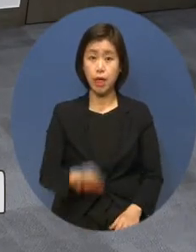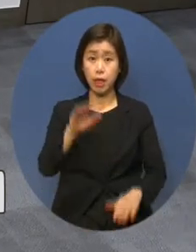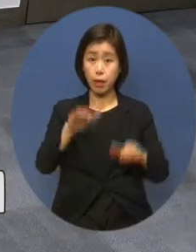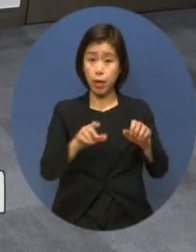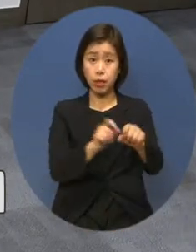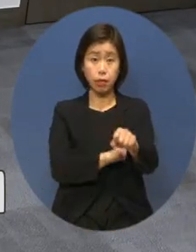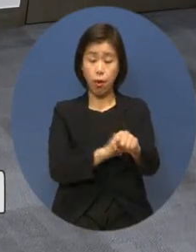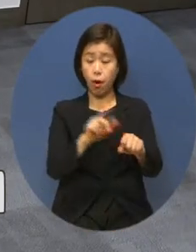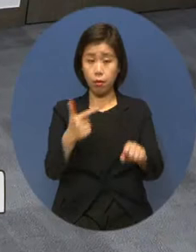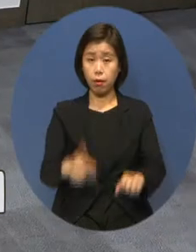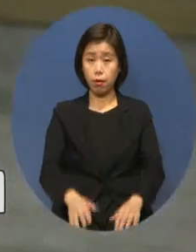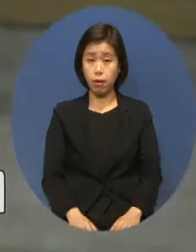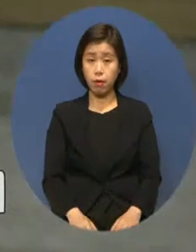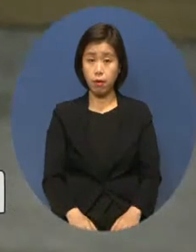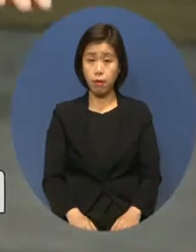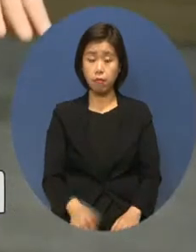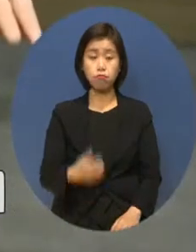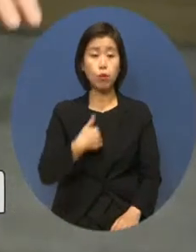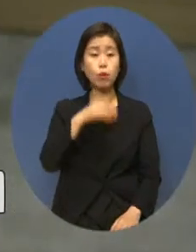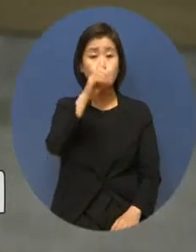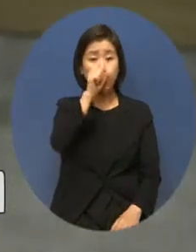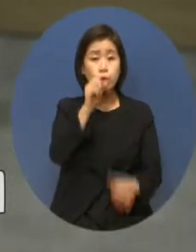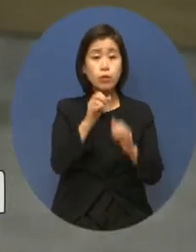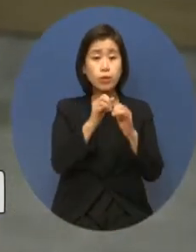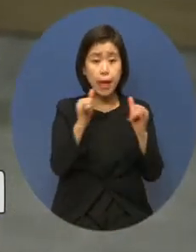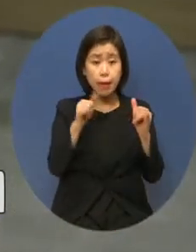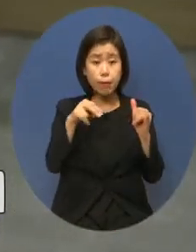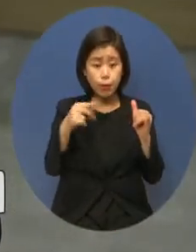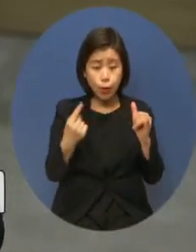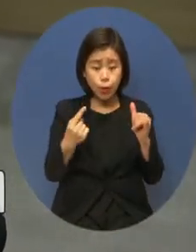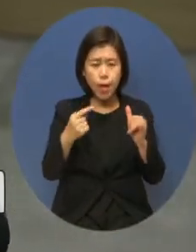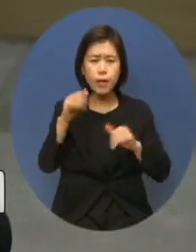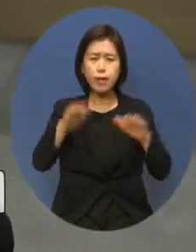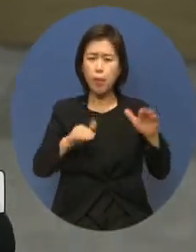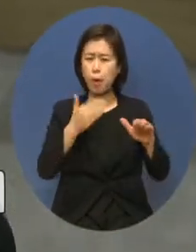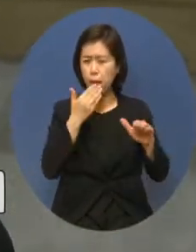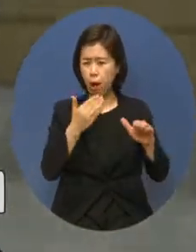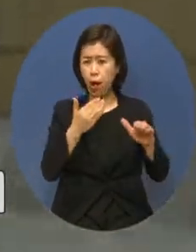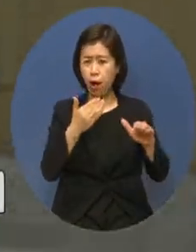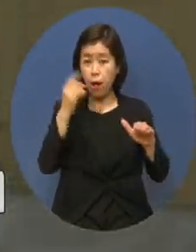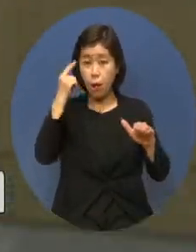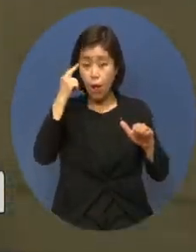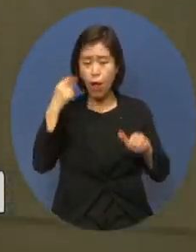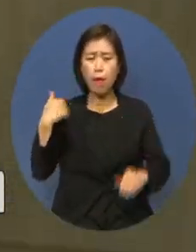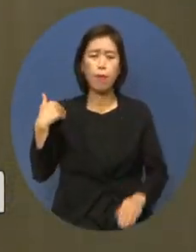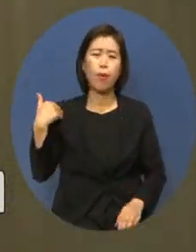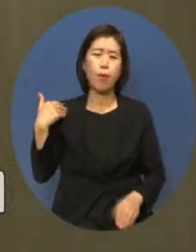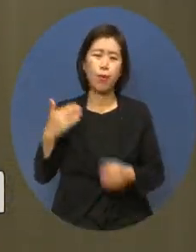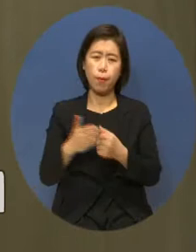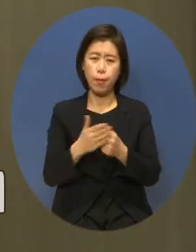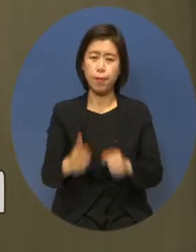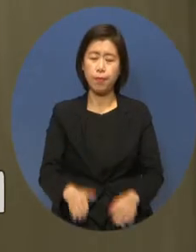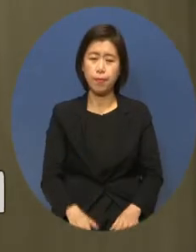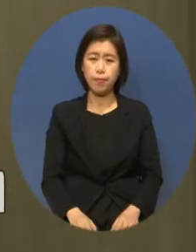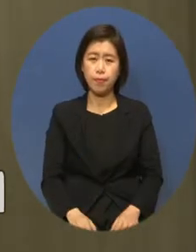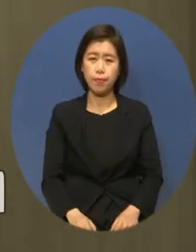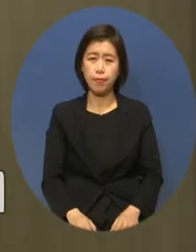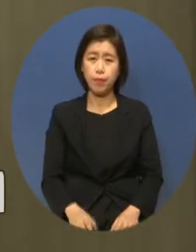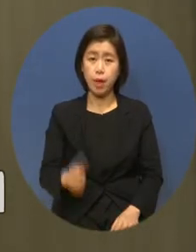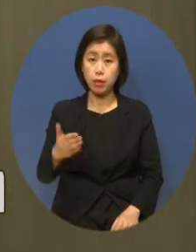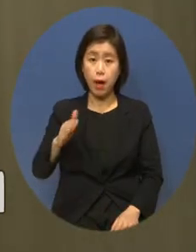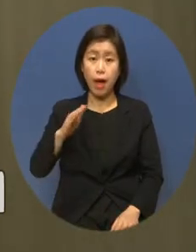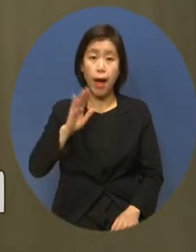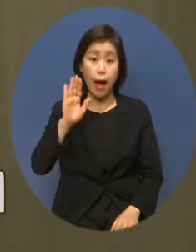거죠. 그러니까 좋은 사람이면서도 차별할 수 있어요. 모르기 때문에. 네, 그러니까 알아나가고자 하는 태도가